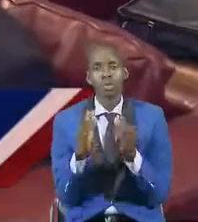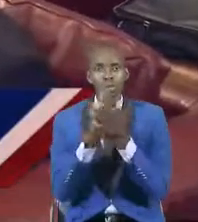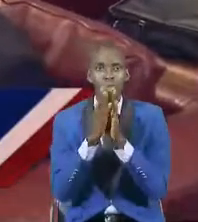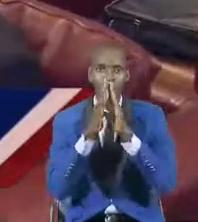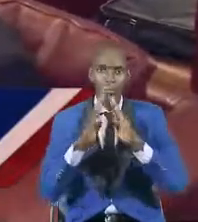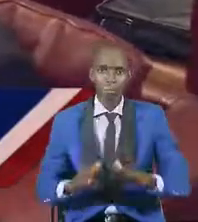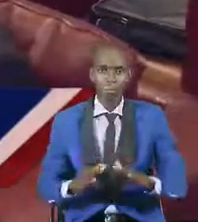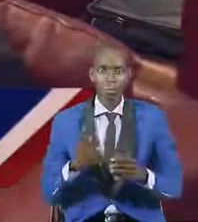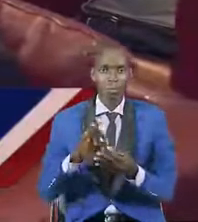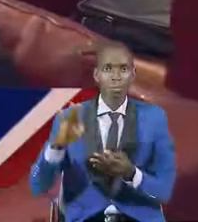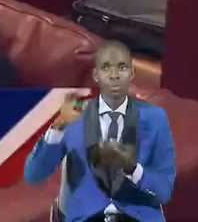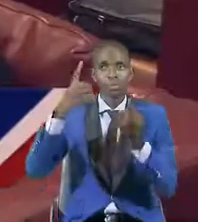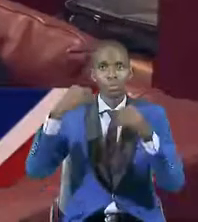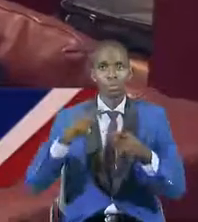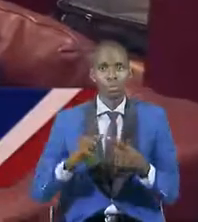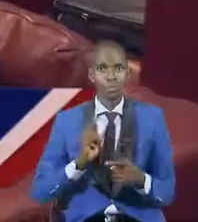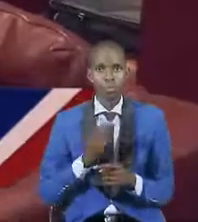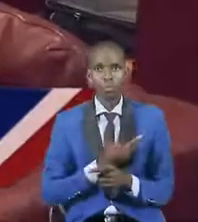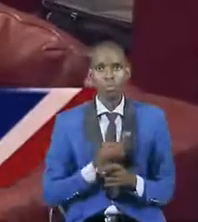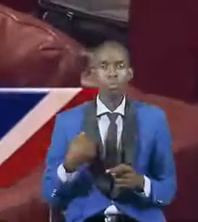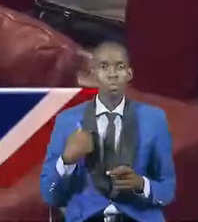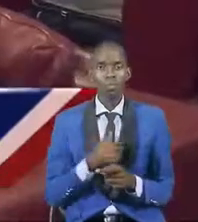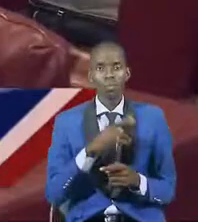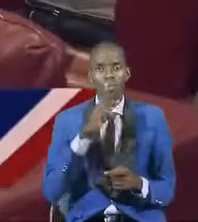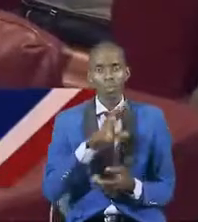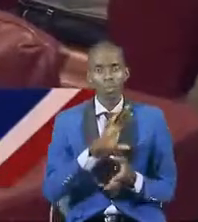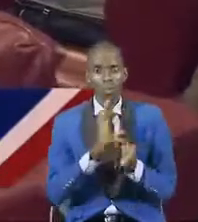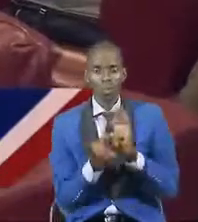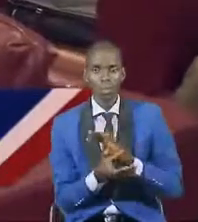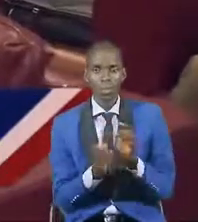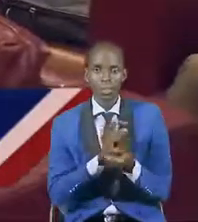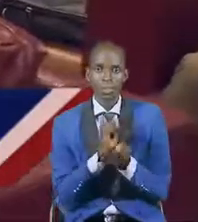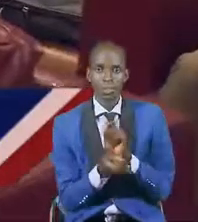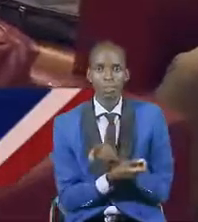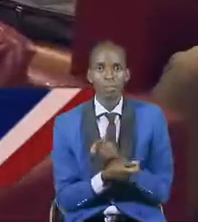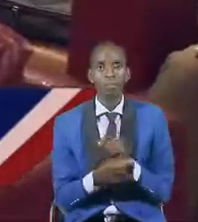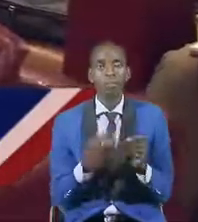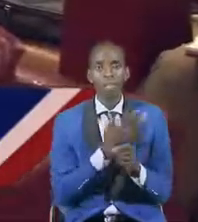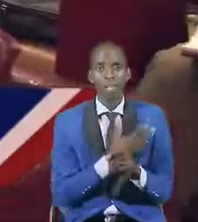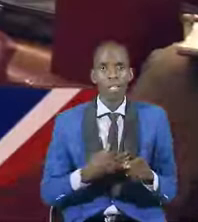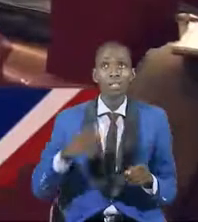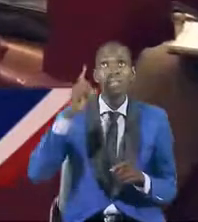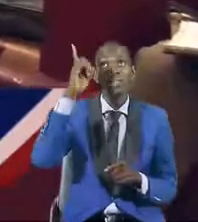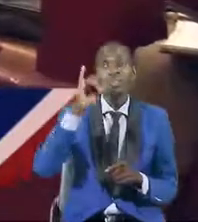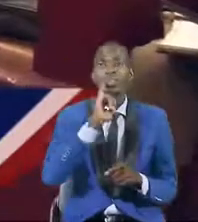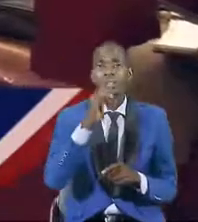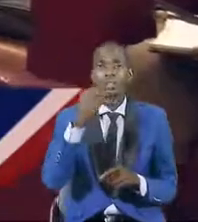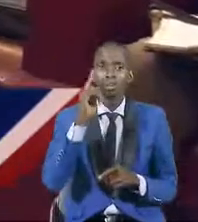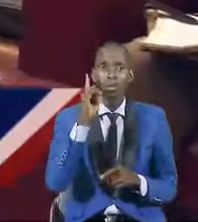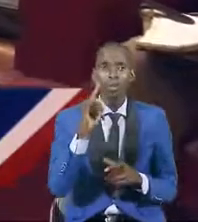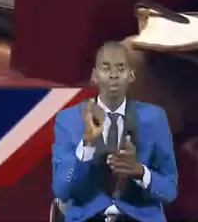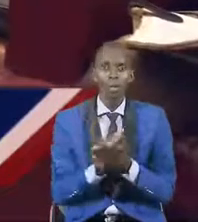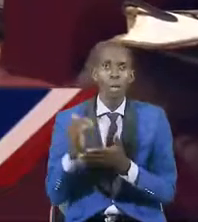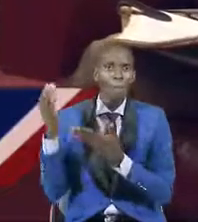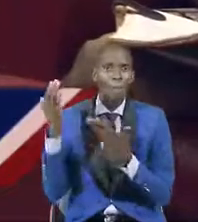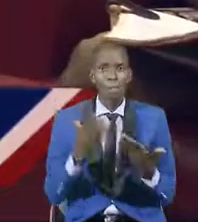4, 3, en vous efforçant de conserver l'unité de l'Esprit par le lien de la paix. L'Esprit vient, alors